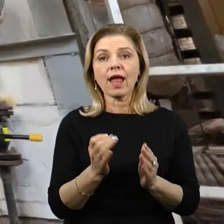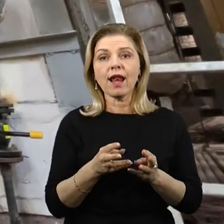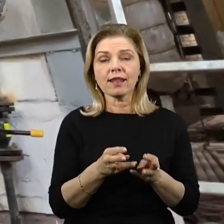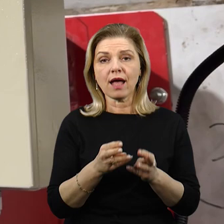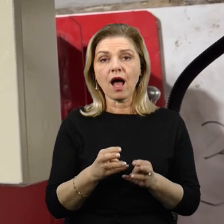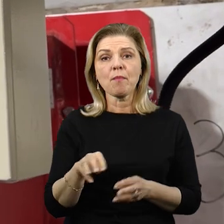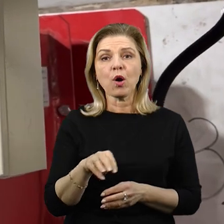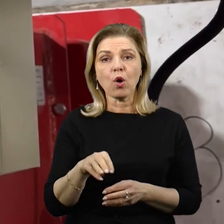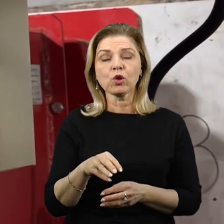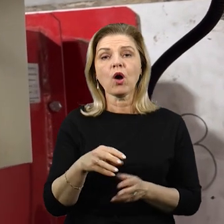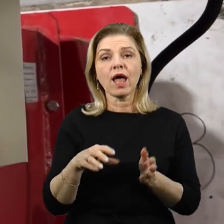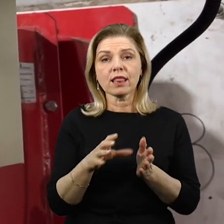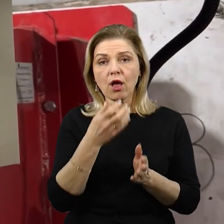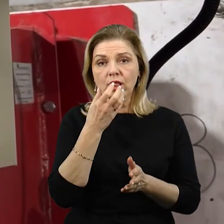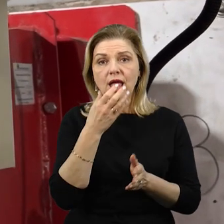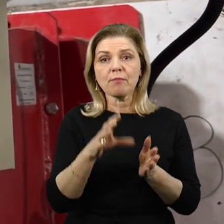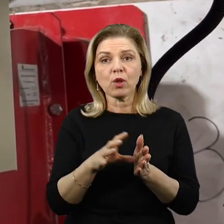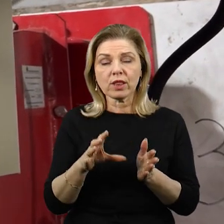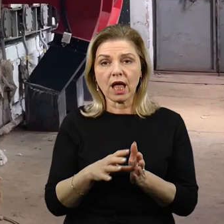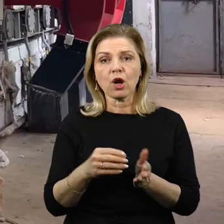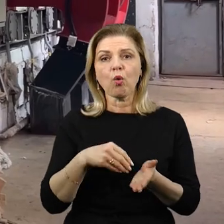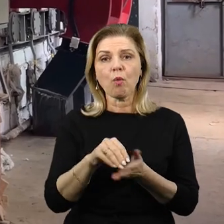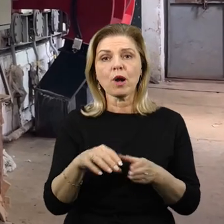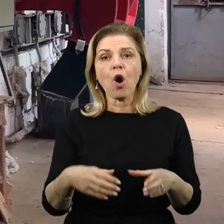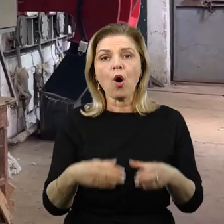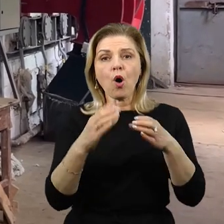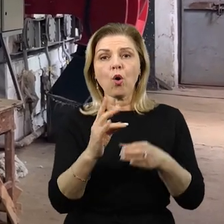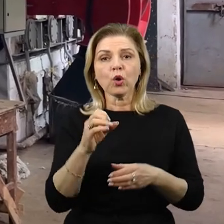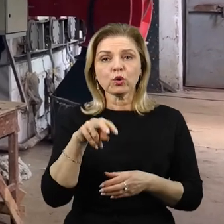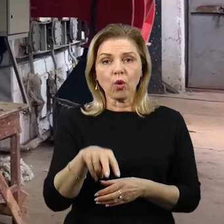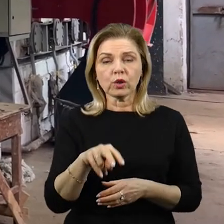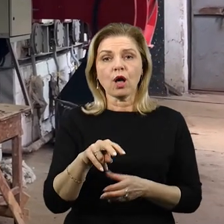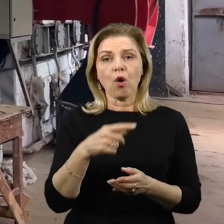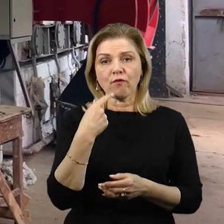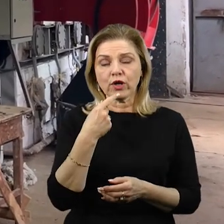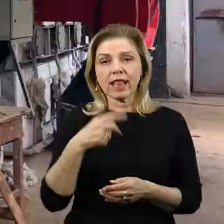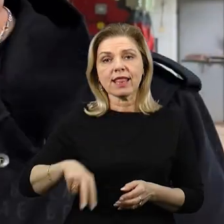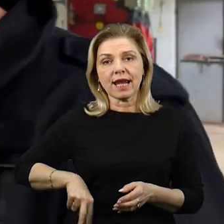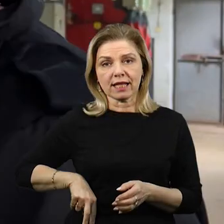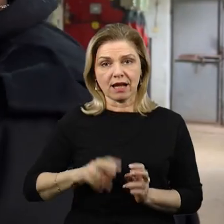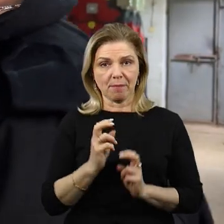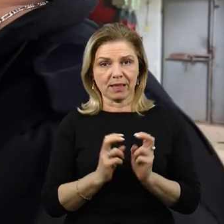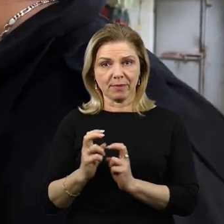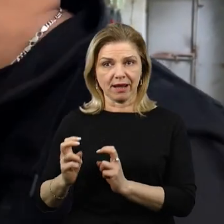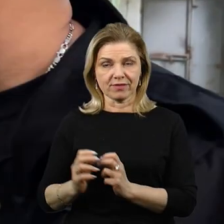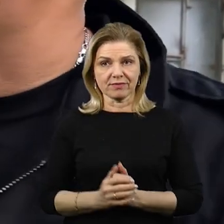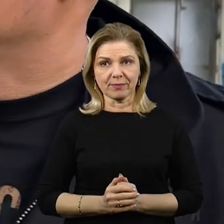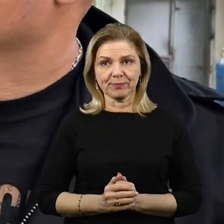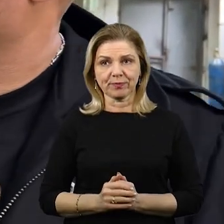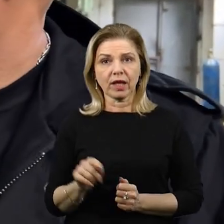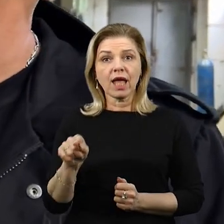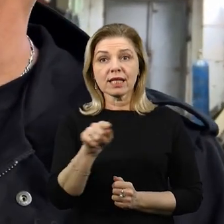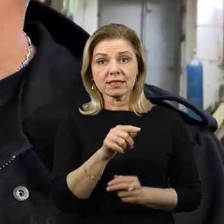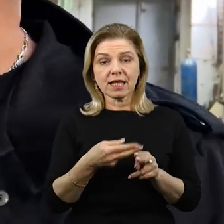миколаївоблтеплоенерго відремонтували котли та придбали нові говорить директор підприємства Микола Логвінов тут три котла